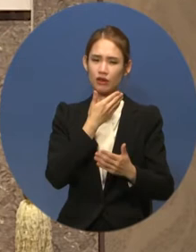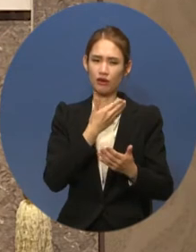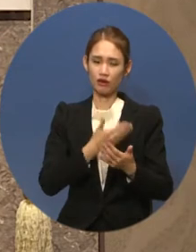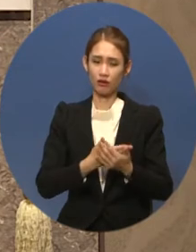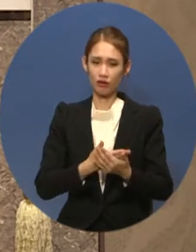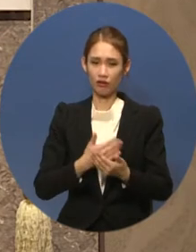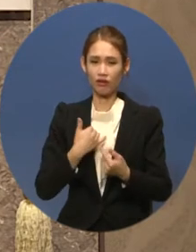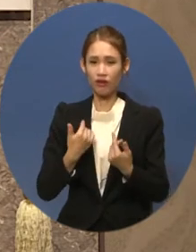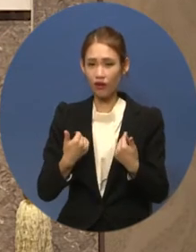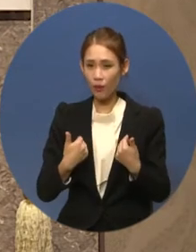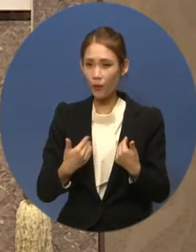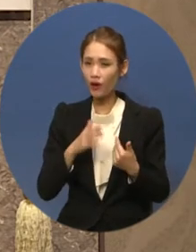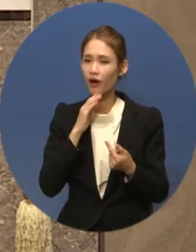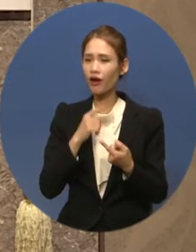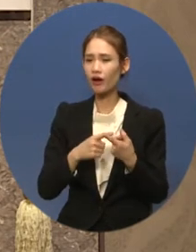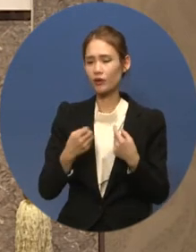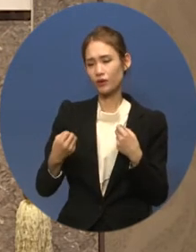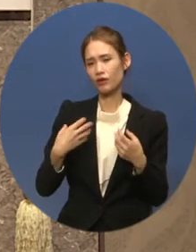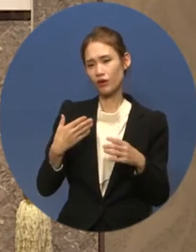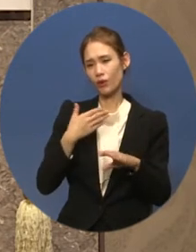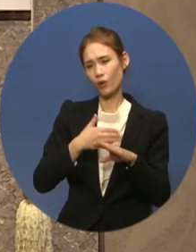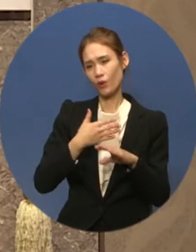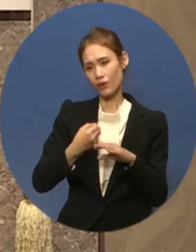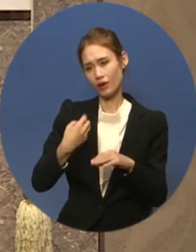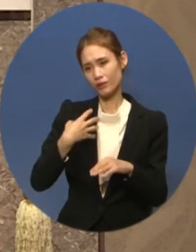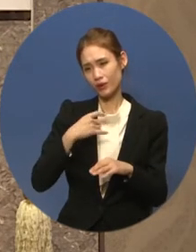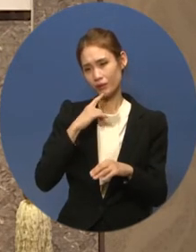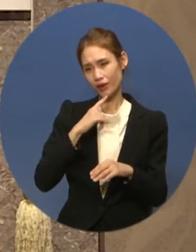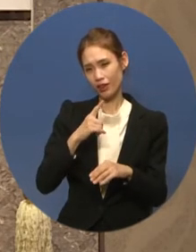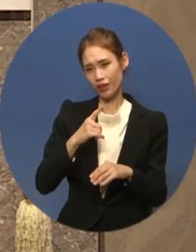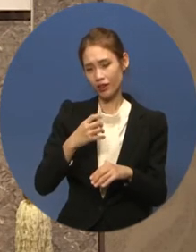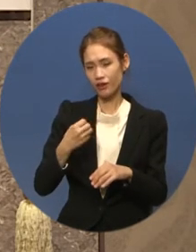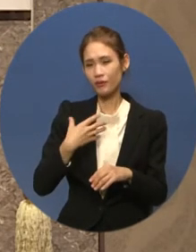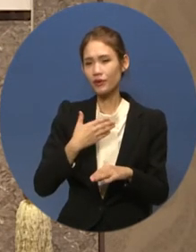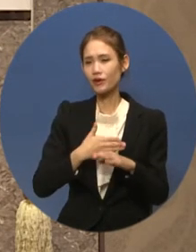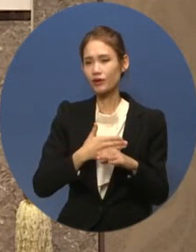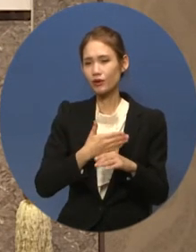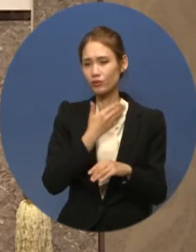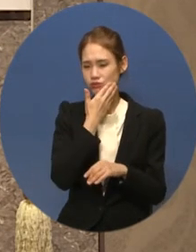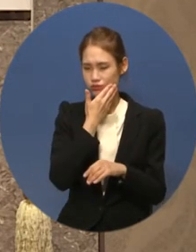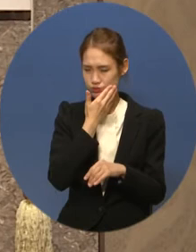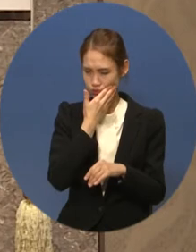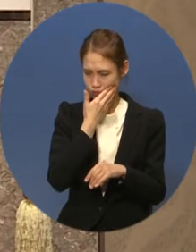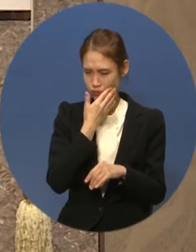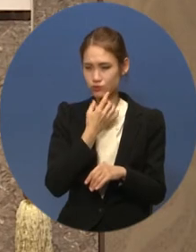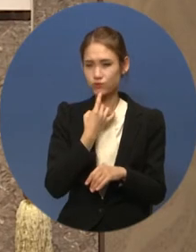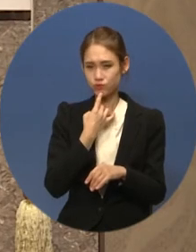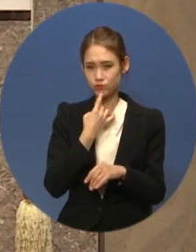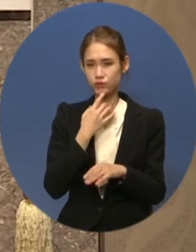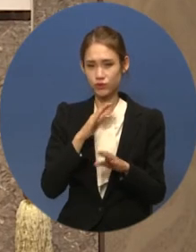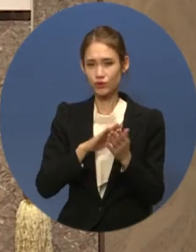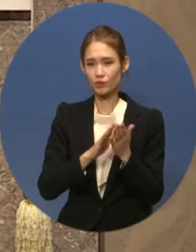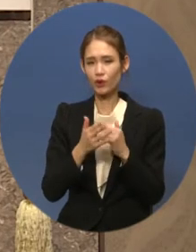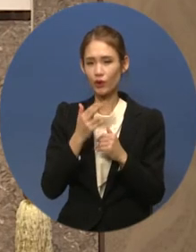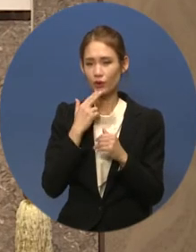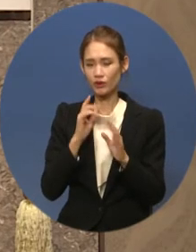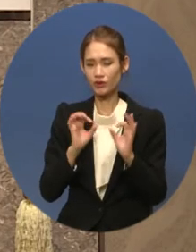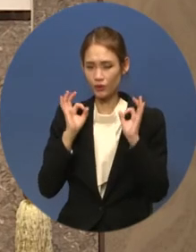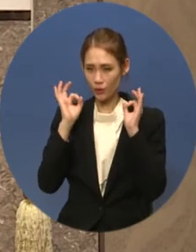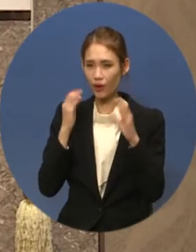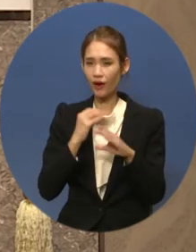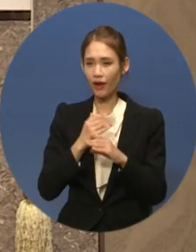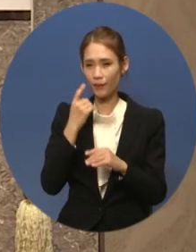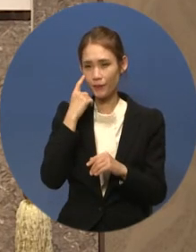고마워 하시니까 부끄럽기 짝이 없다 하는 말씀을 드리고 싶고요 아 그 마음으로 올해도 변함없이 노력하겠습니다